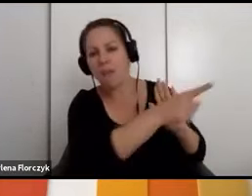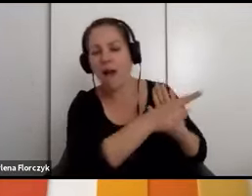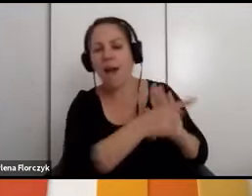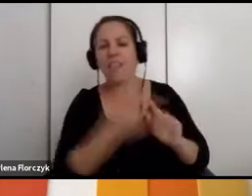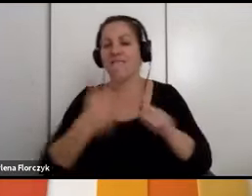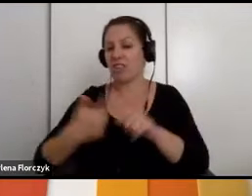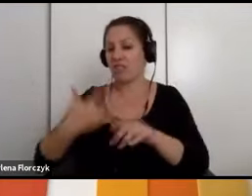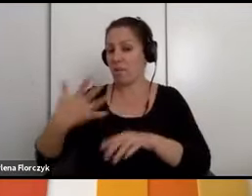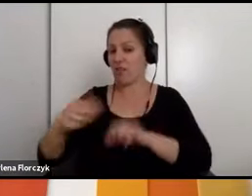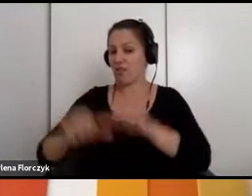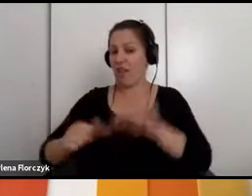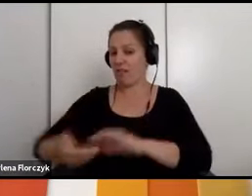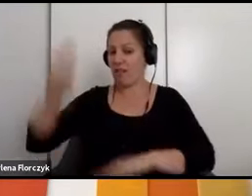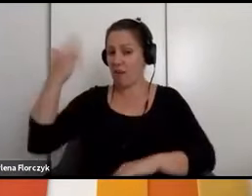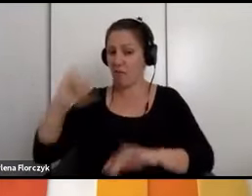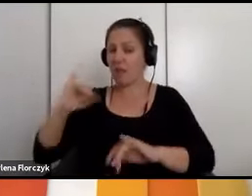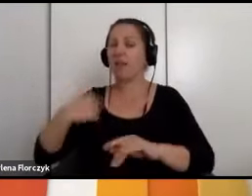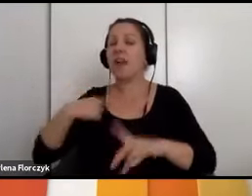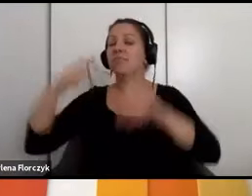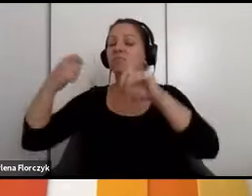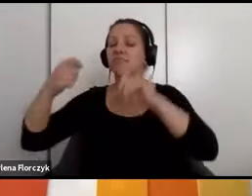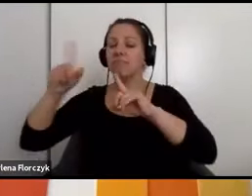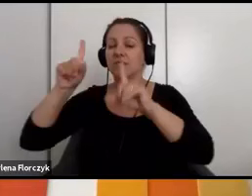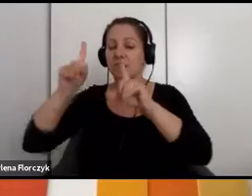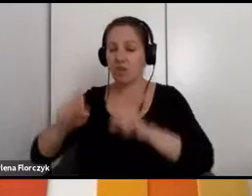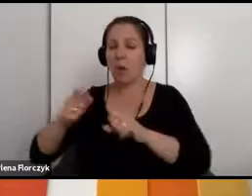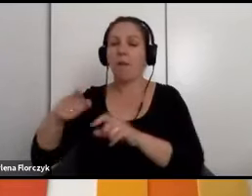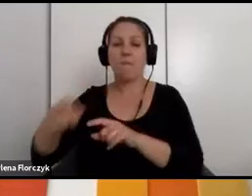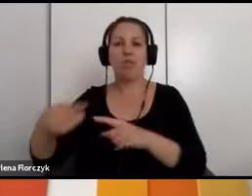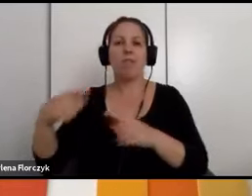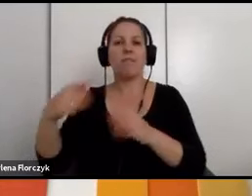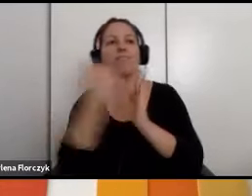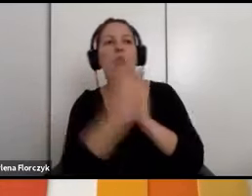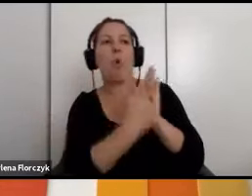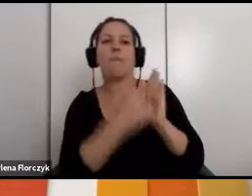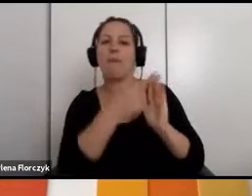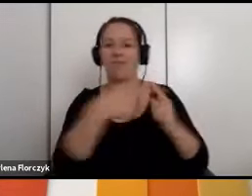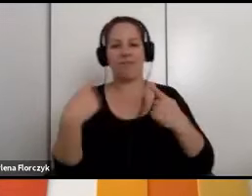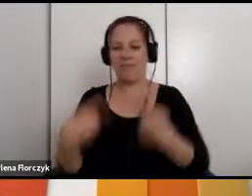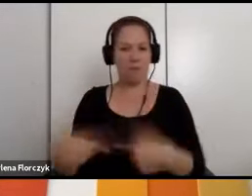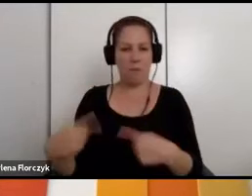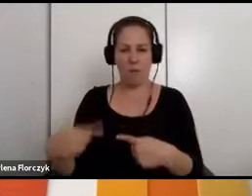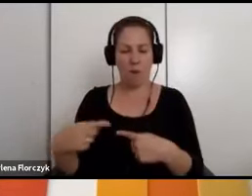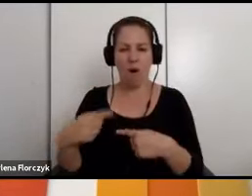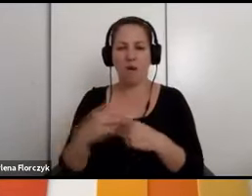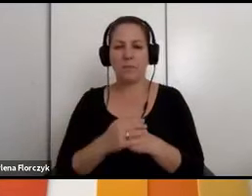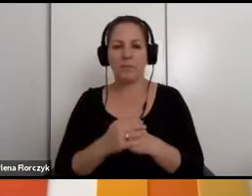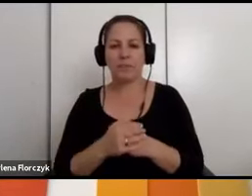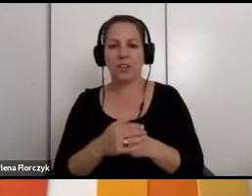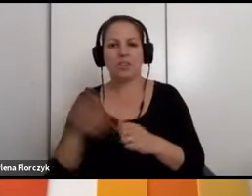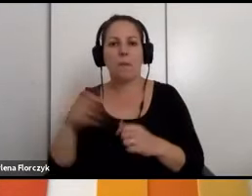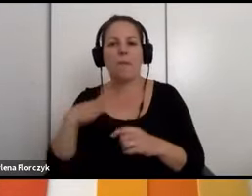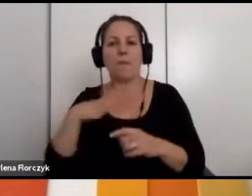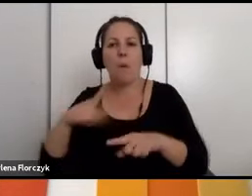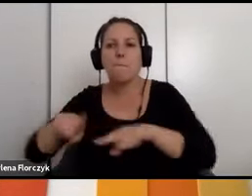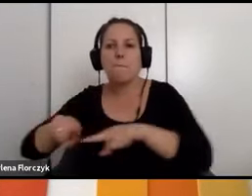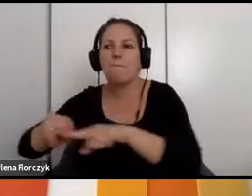25 lat temu, jak ja zaczynałam pracę, to normą nie było. Wręcz trzeba było